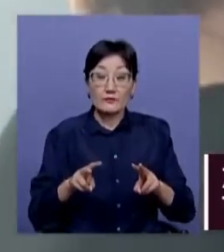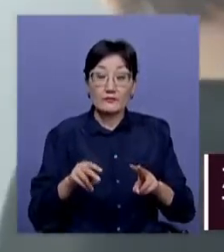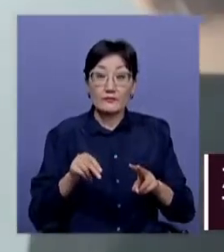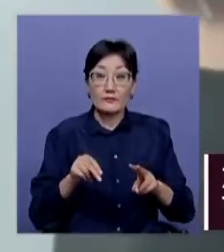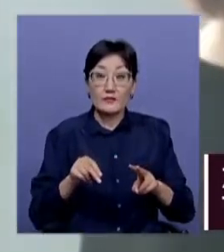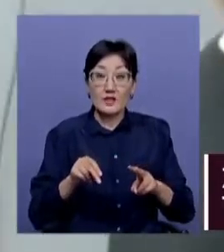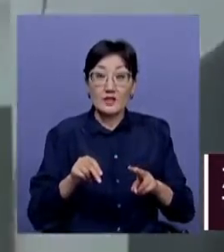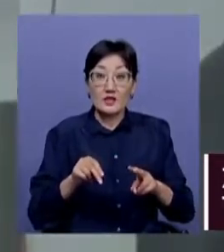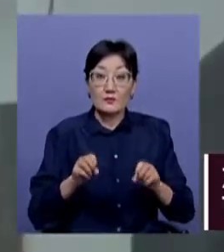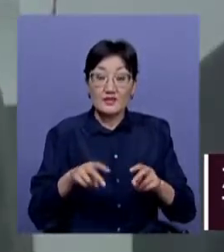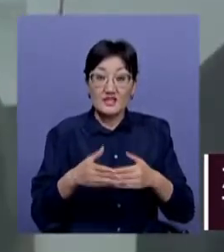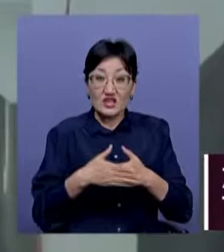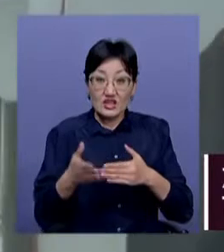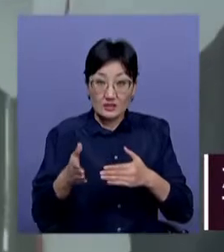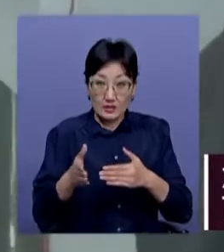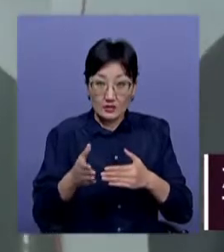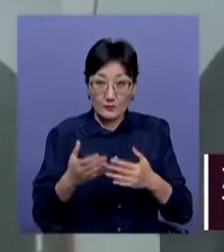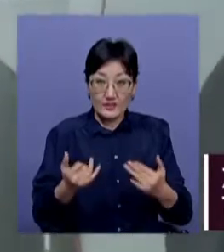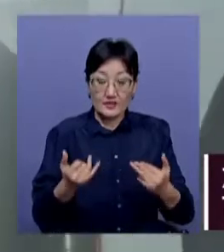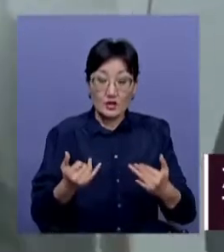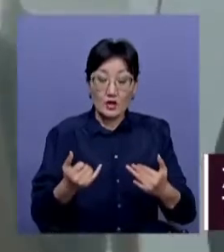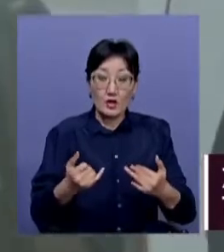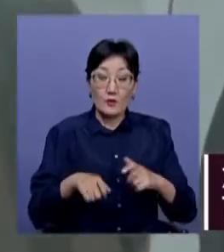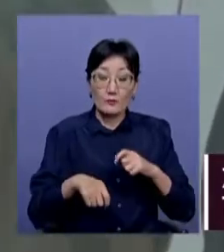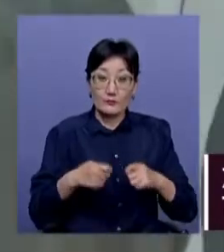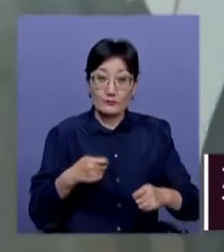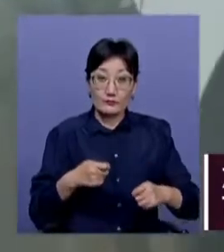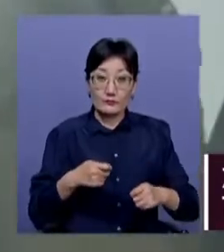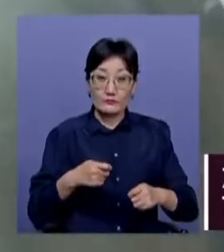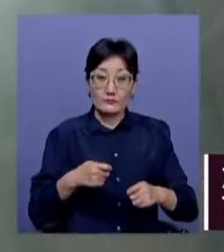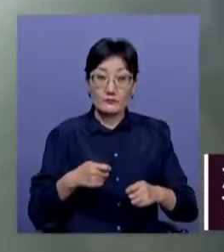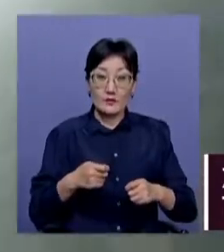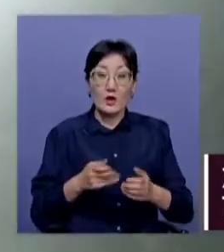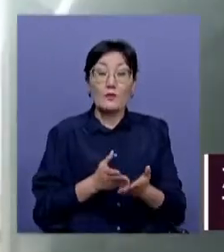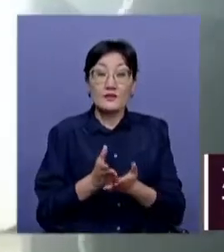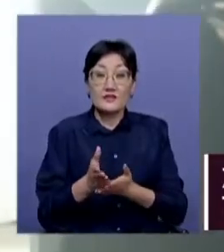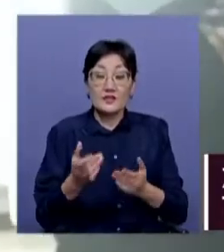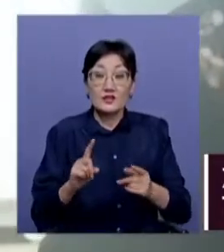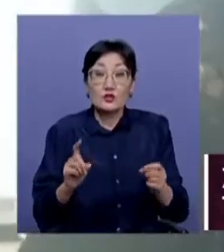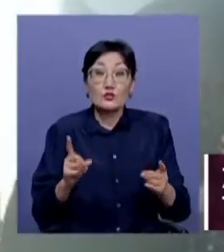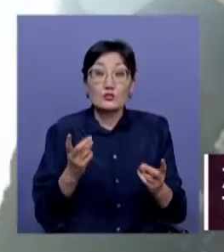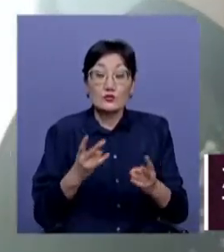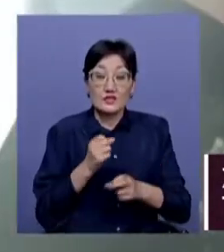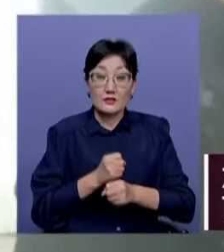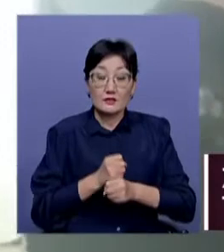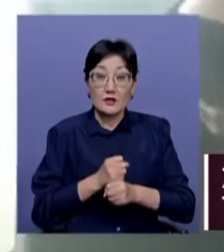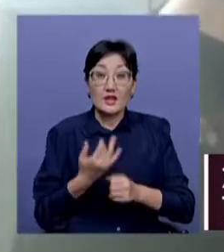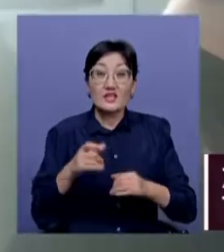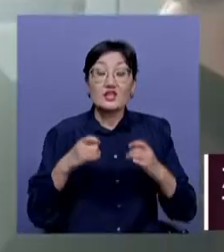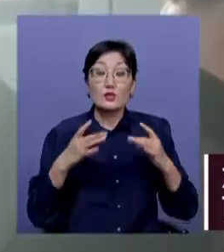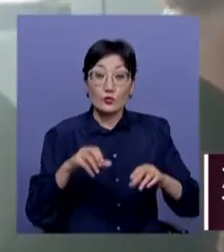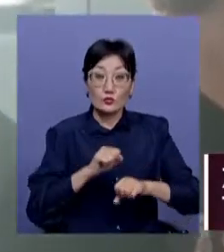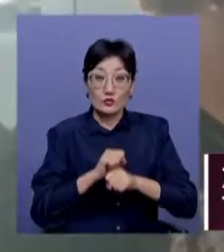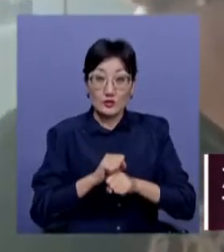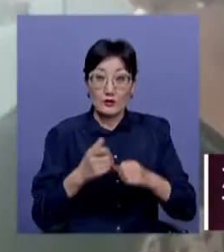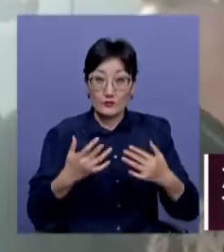бұзып ашып. Енді бұзынып, сөйтіп кіргенде, енді қазір не істейміз? Сіздер той тоқтатыңызда